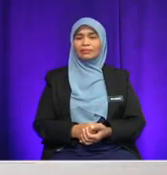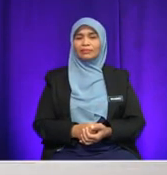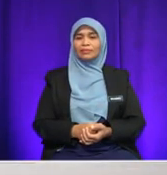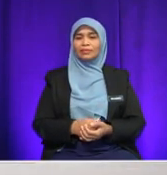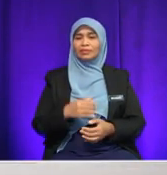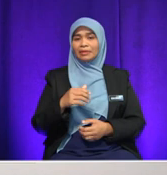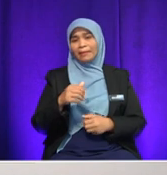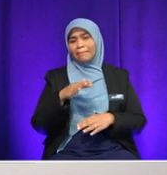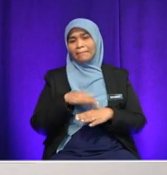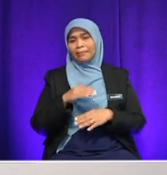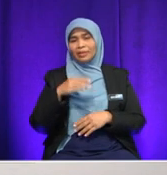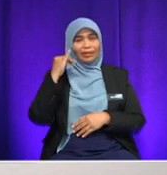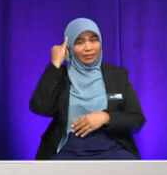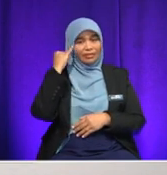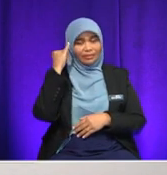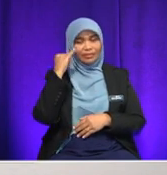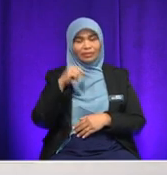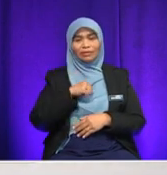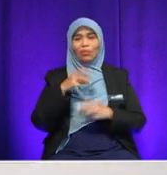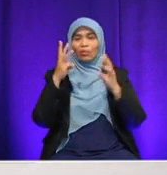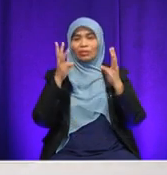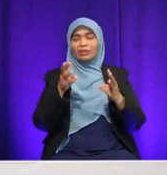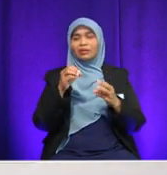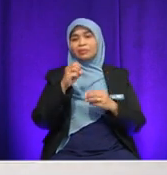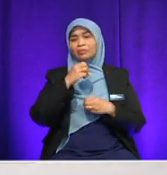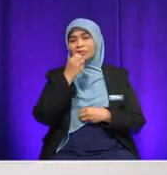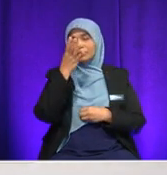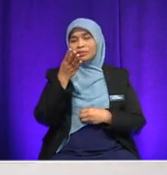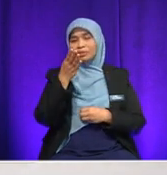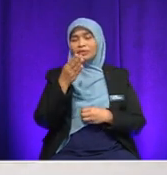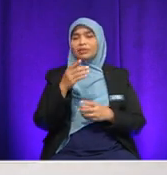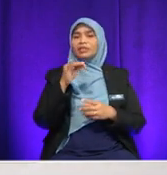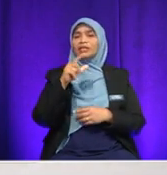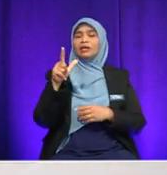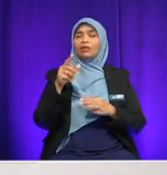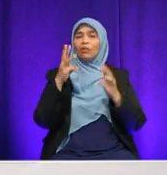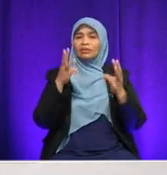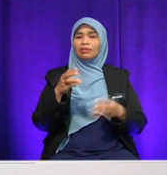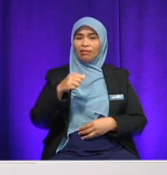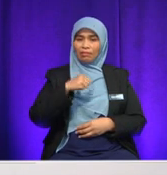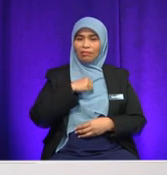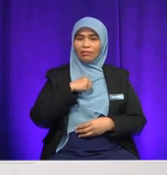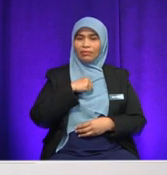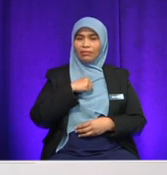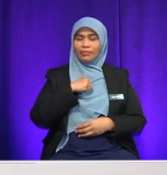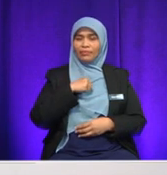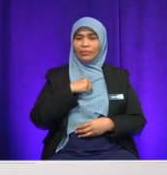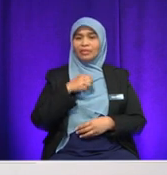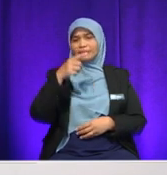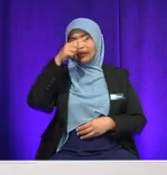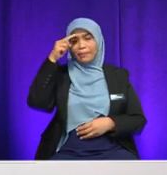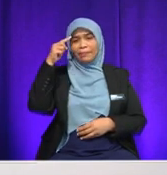Pada pandangan saya, watak yang menjelaskan pengajaran tersebut ialah watak aku. Watak aku?